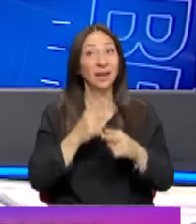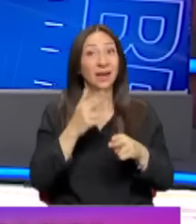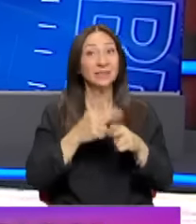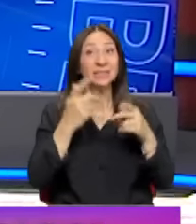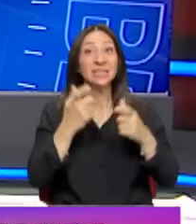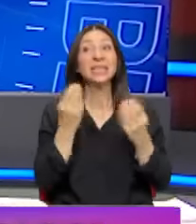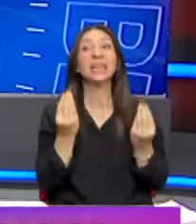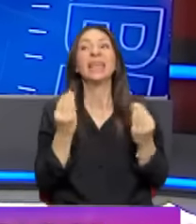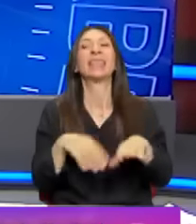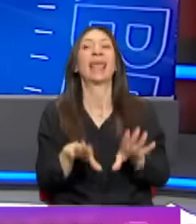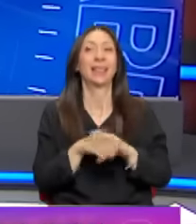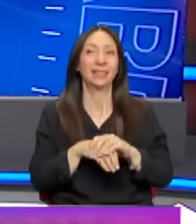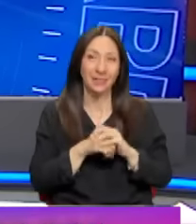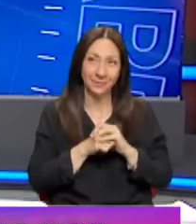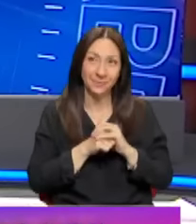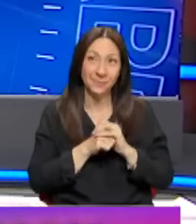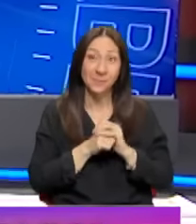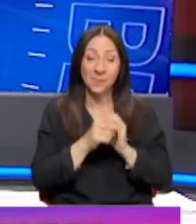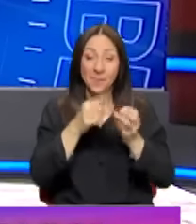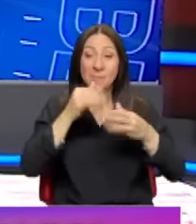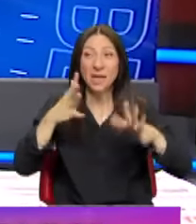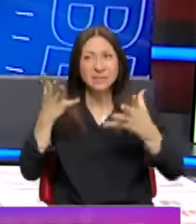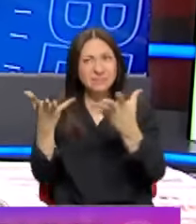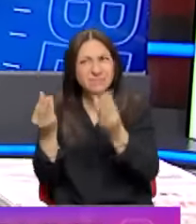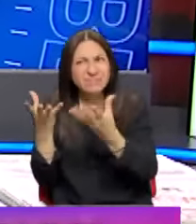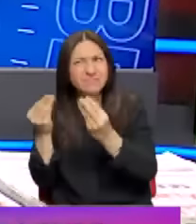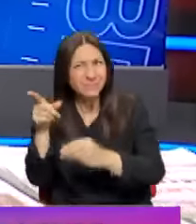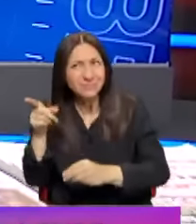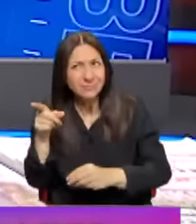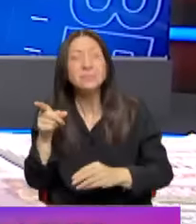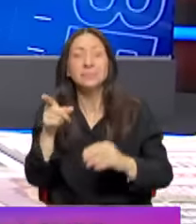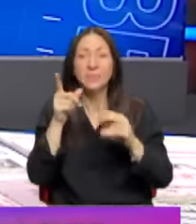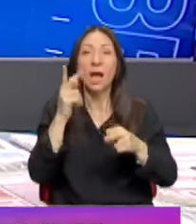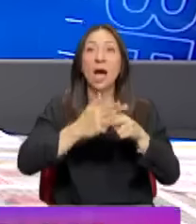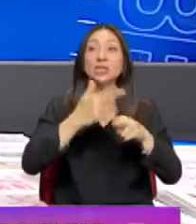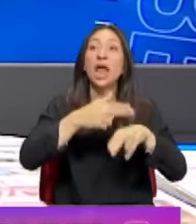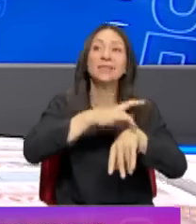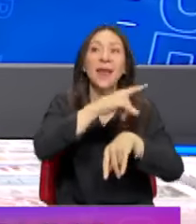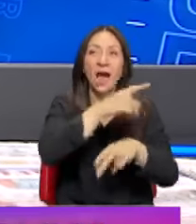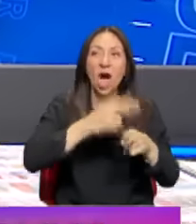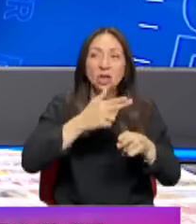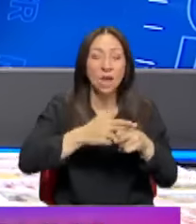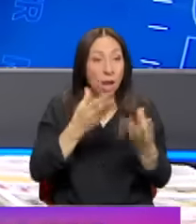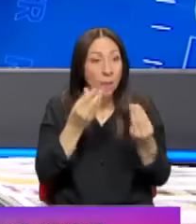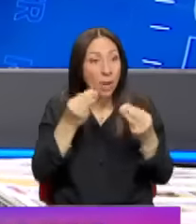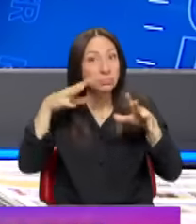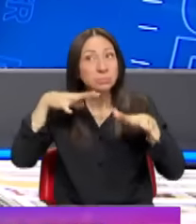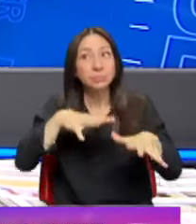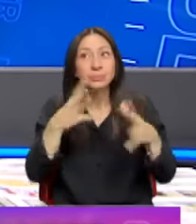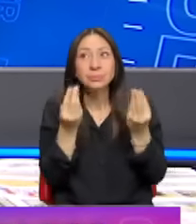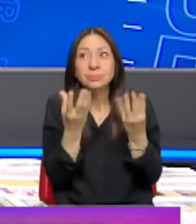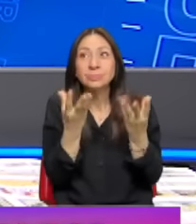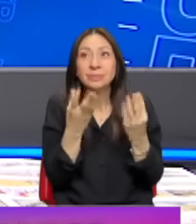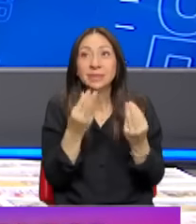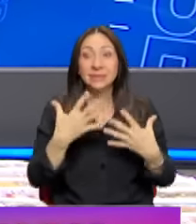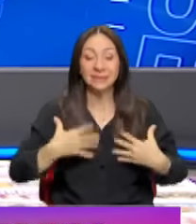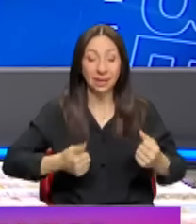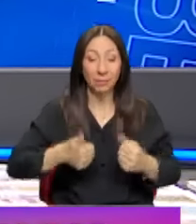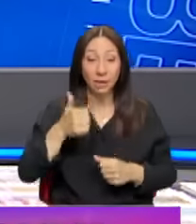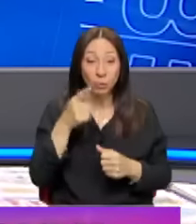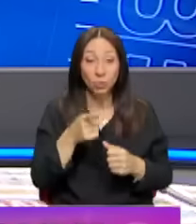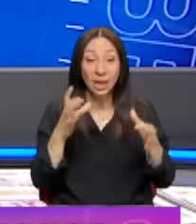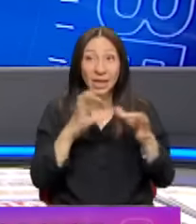durumu hiç iyi değildi. Plajlar nasıl yoğunduysa aciller de o ölçüde yoğundu aslına bakarsanız. Sağlık Bakanı